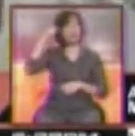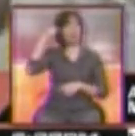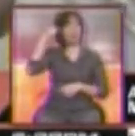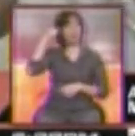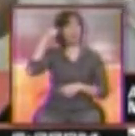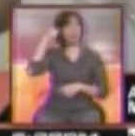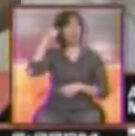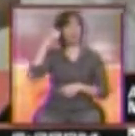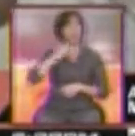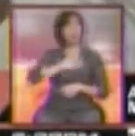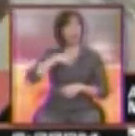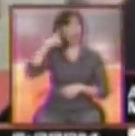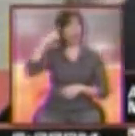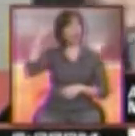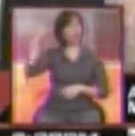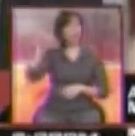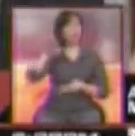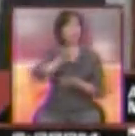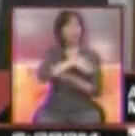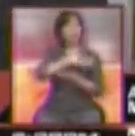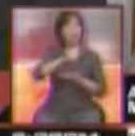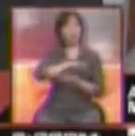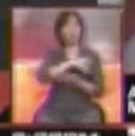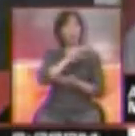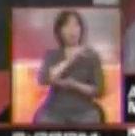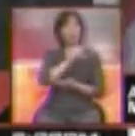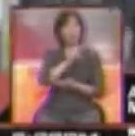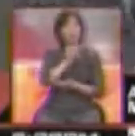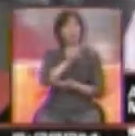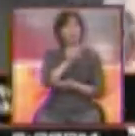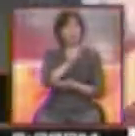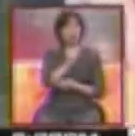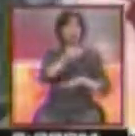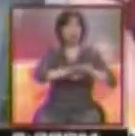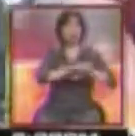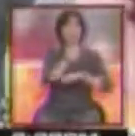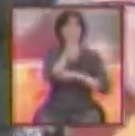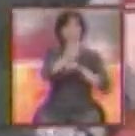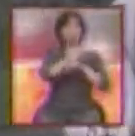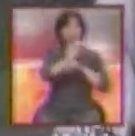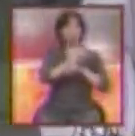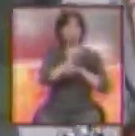pinapangarap kong concert pagkatapos ng sa October. MJ Marfori News Fox.